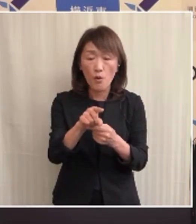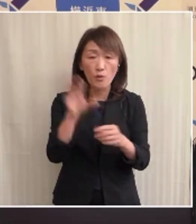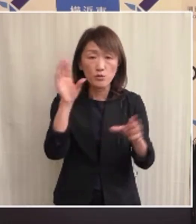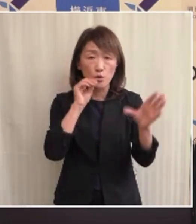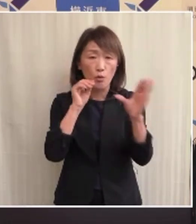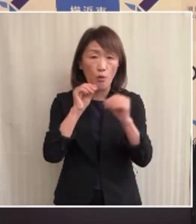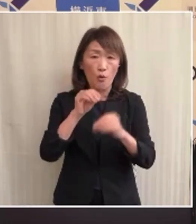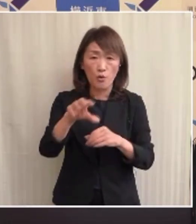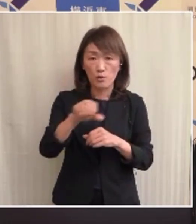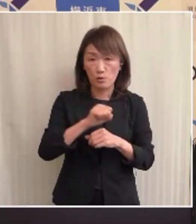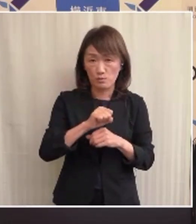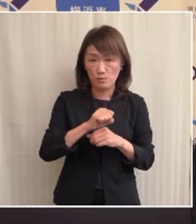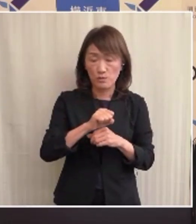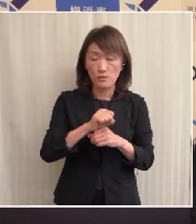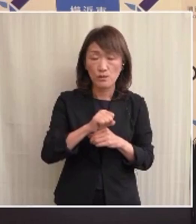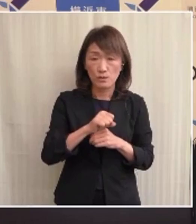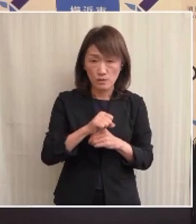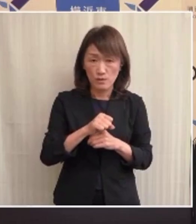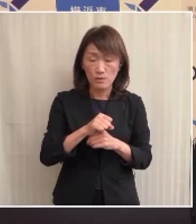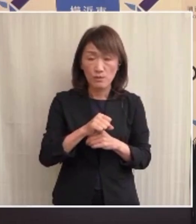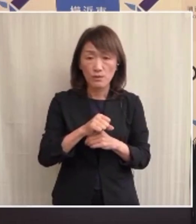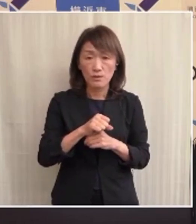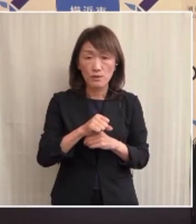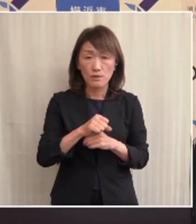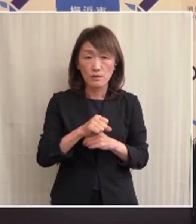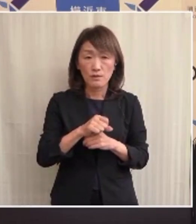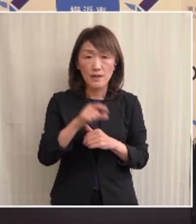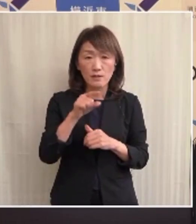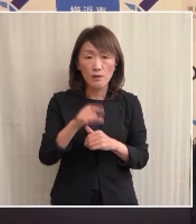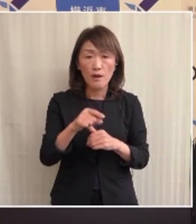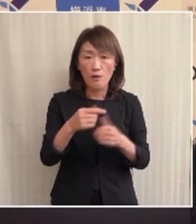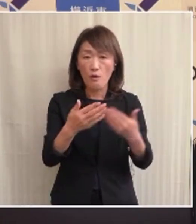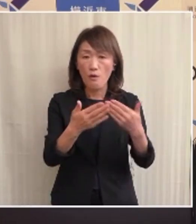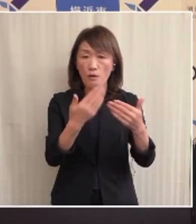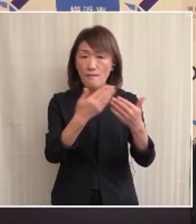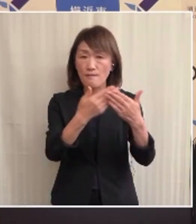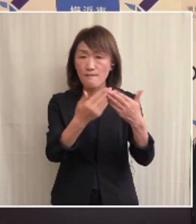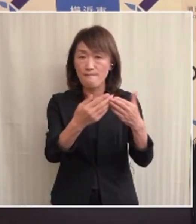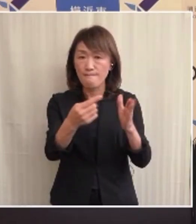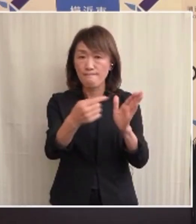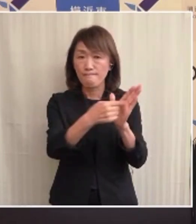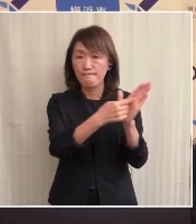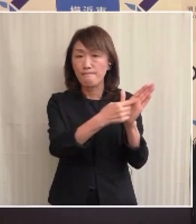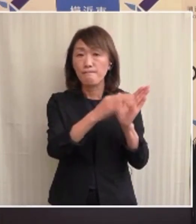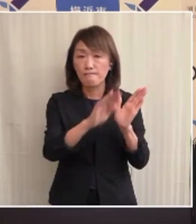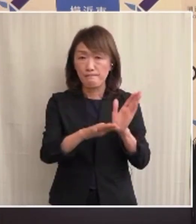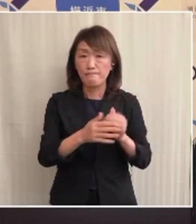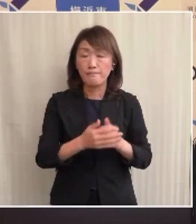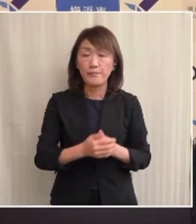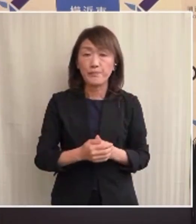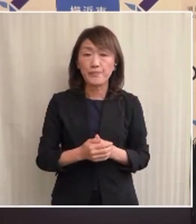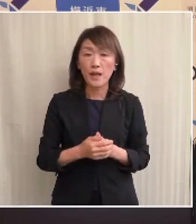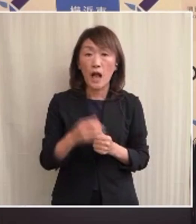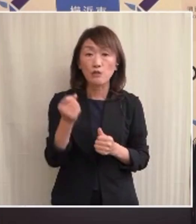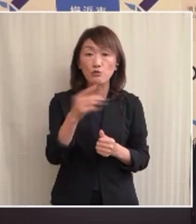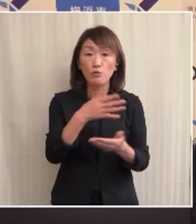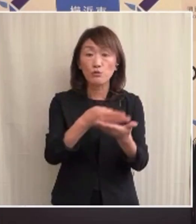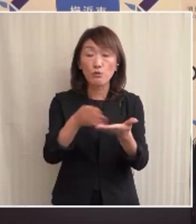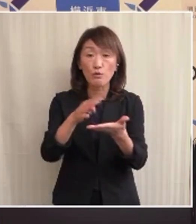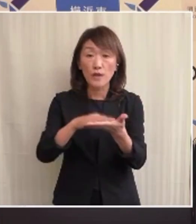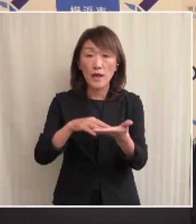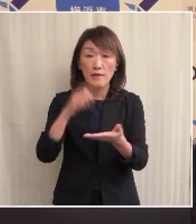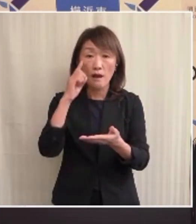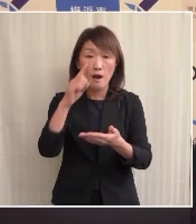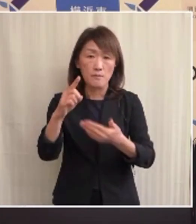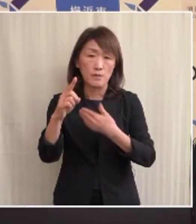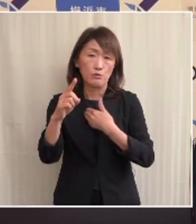ですね、今それを図示したものであります。でこういった速度のデータの見える化、